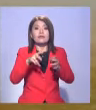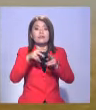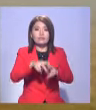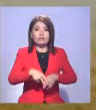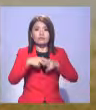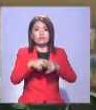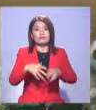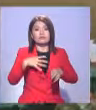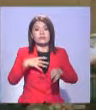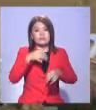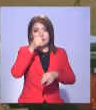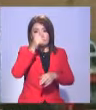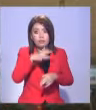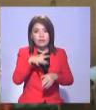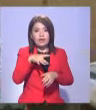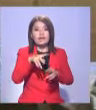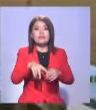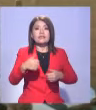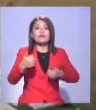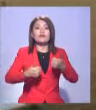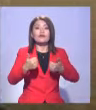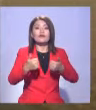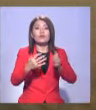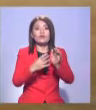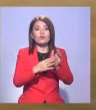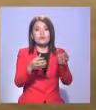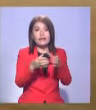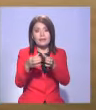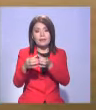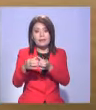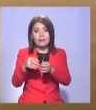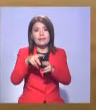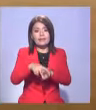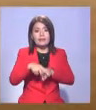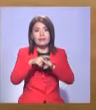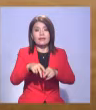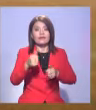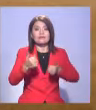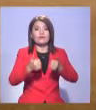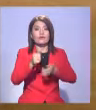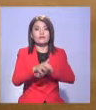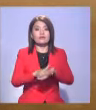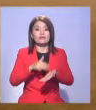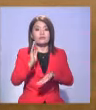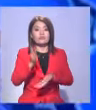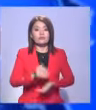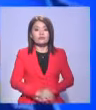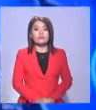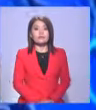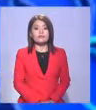шыдамай болдырып қалды. Енді жарысты 9 команда жалғастырады. Олар күніне 100 шақырым артқа тастауда.